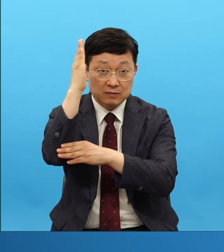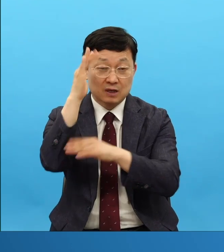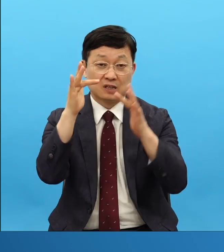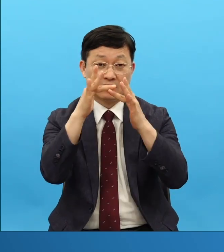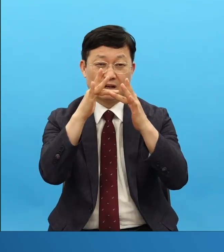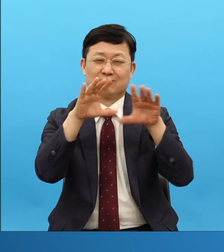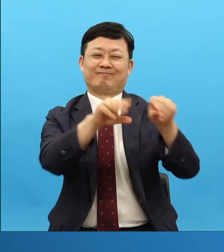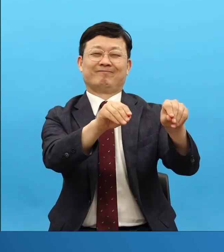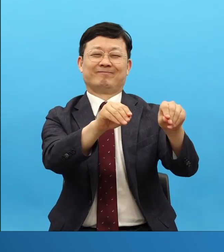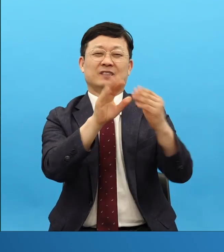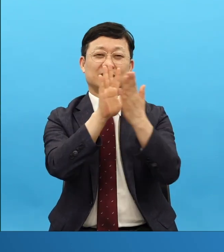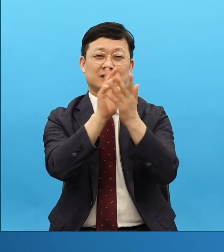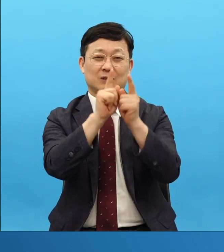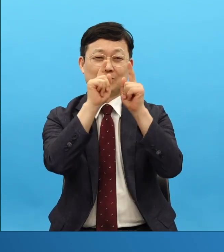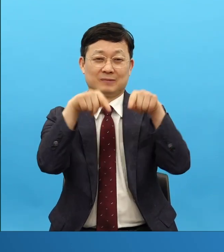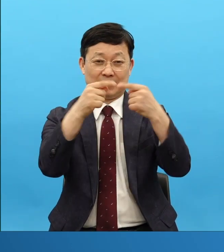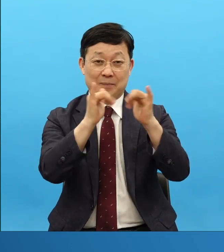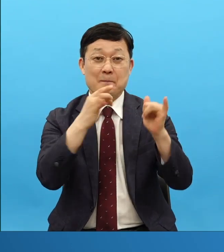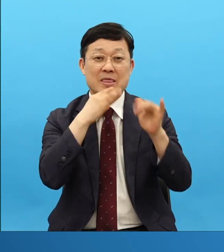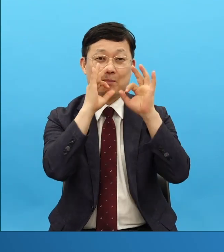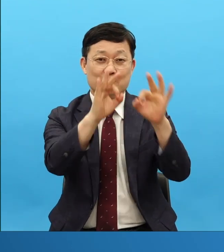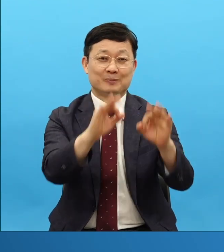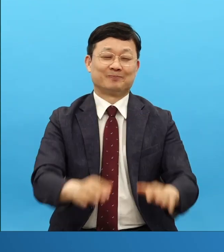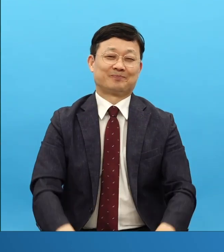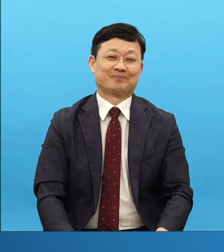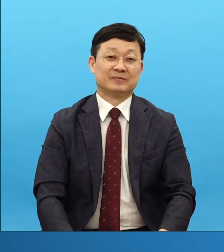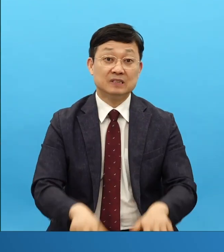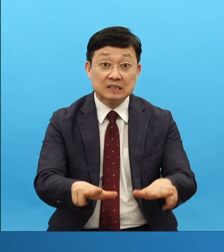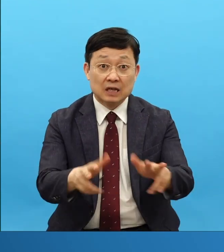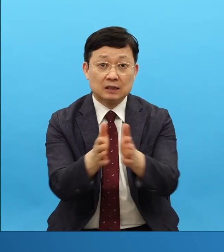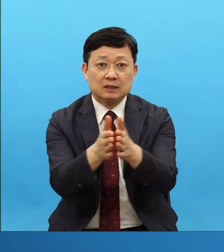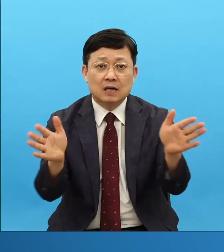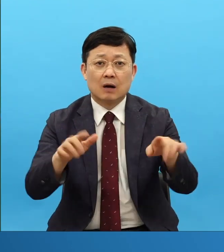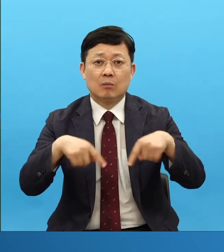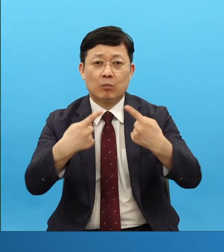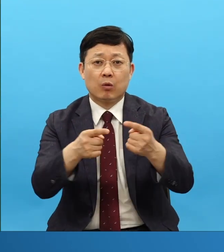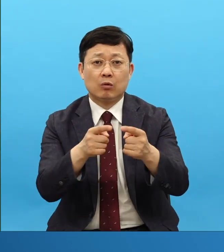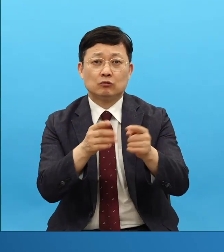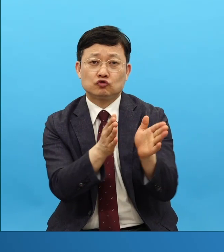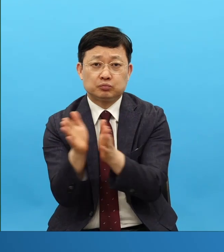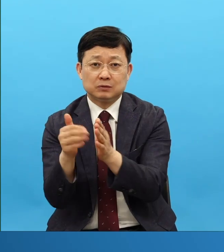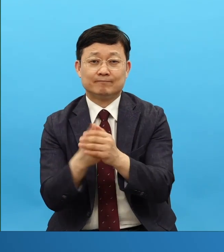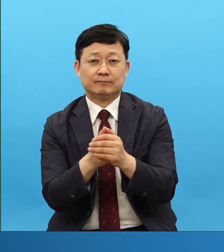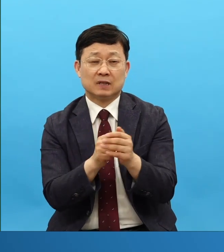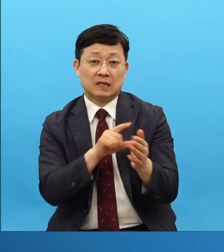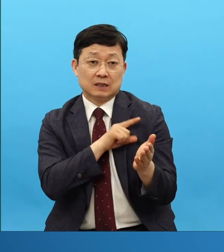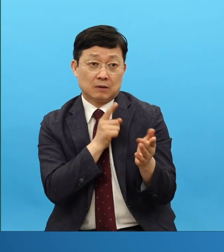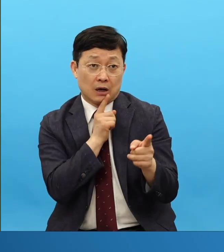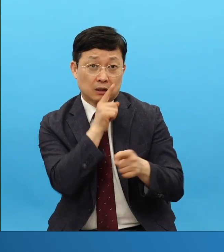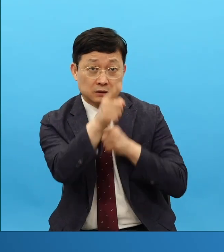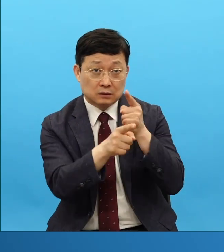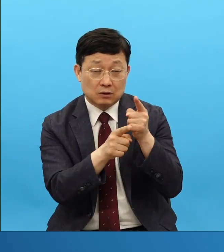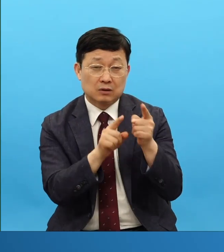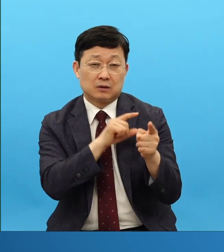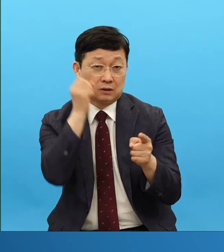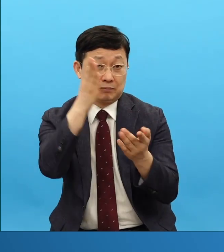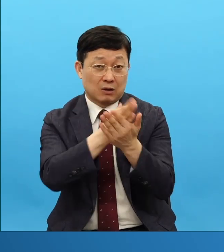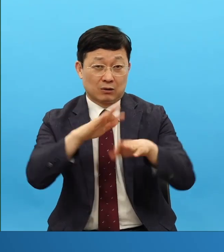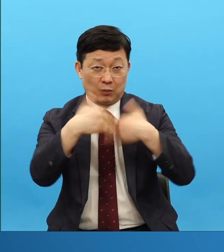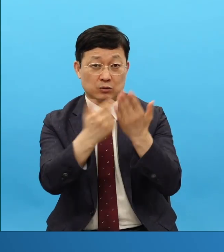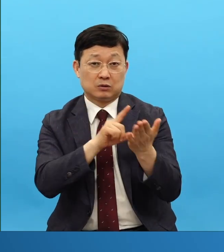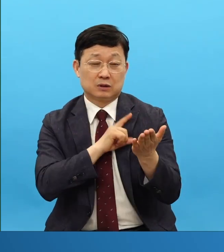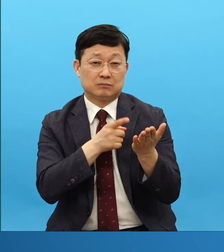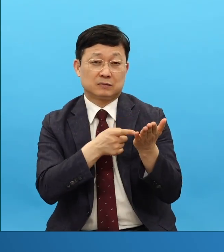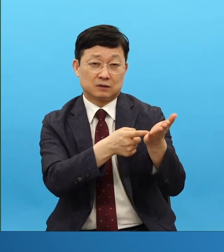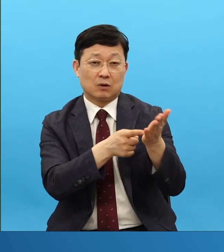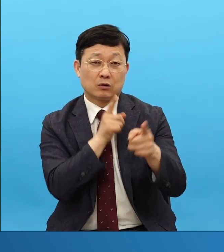이 복음을 다시 후대에게 전달할 렘넌트들이 이제 곧 모입니다. 모두 등록 잊지 마시고 꼭 참가 부탁드립니다. 다음 주